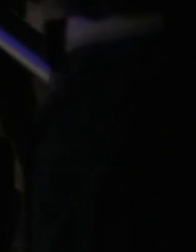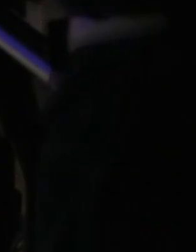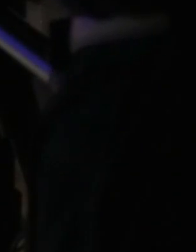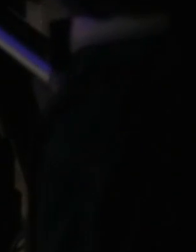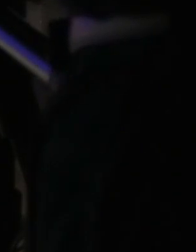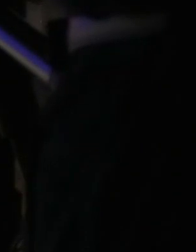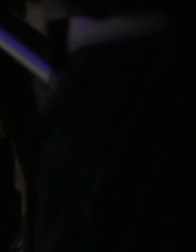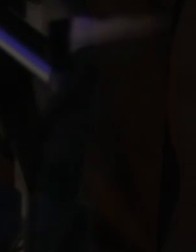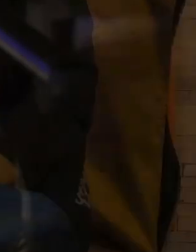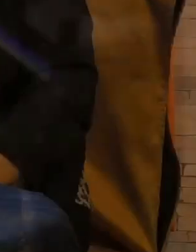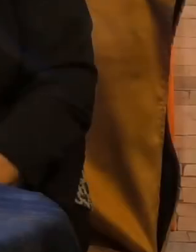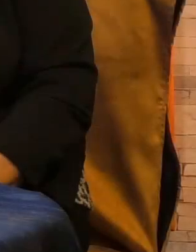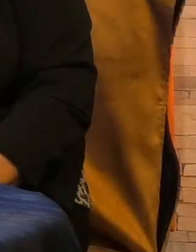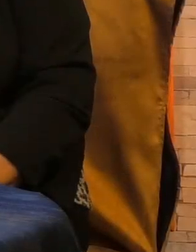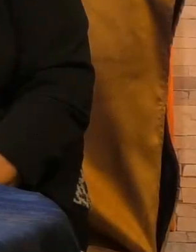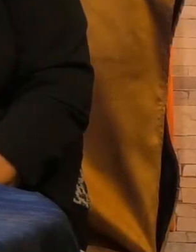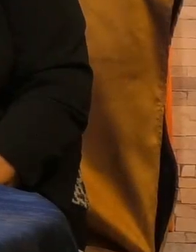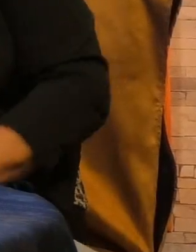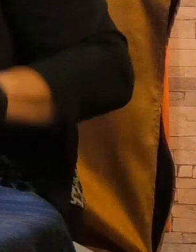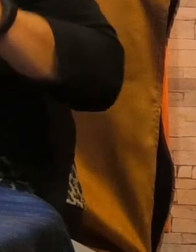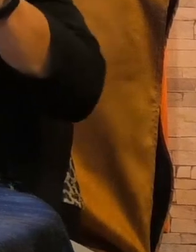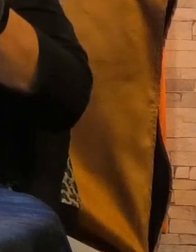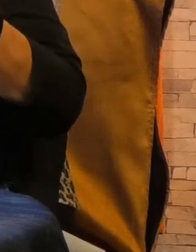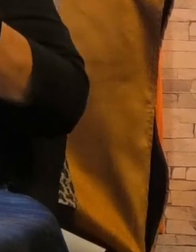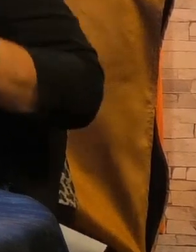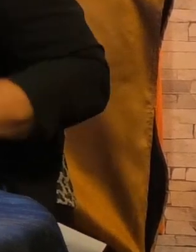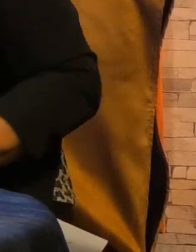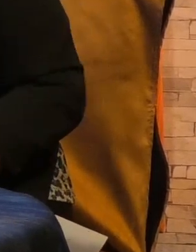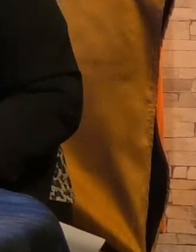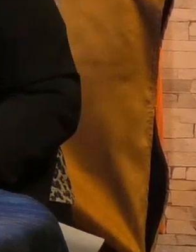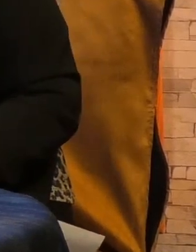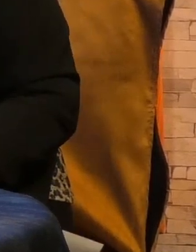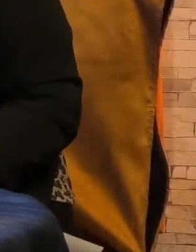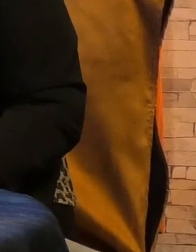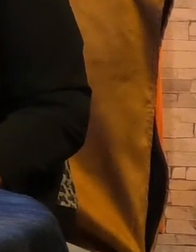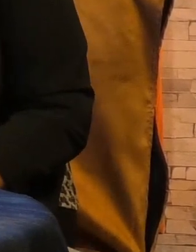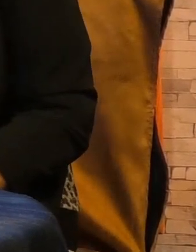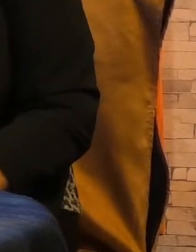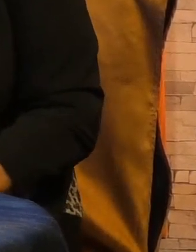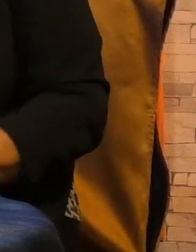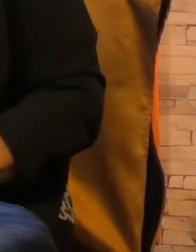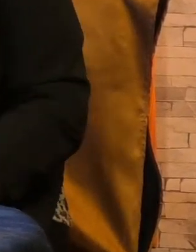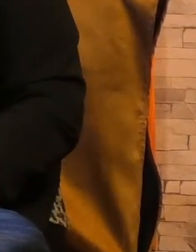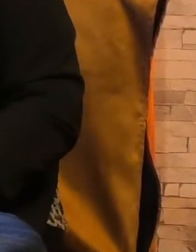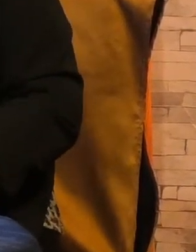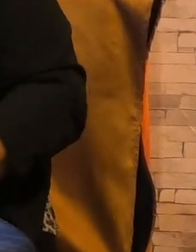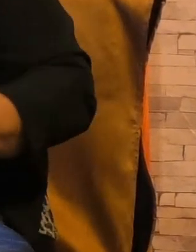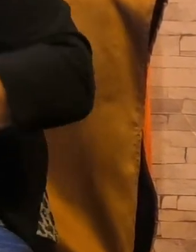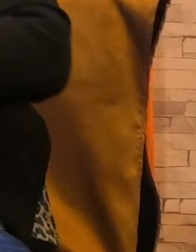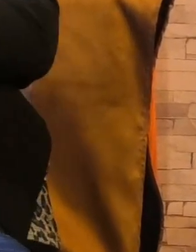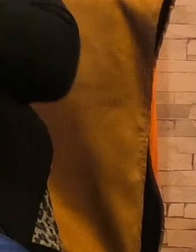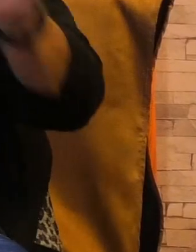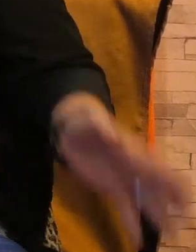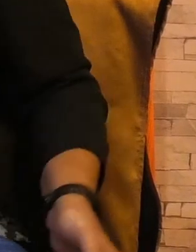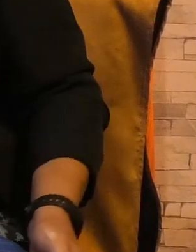A sada pomalo gremo na čestitke one ke sam pasan u subotu zgubila u Nikenka Šetinu. Našli smo ih